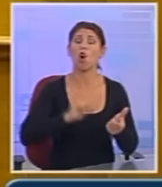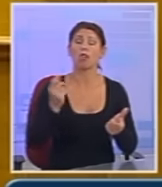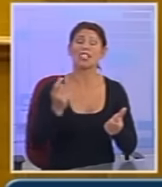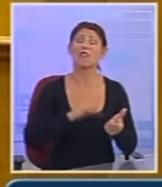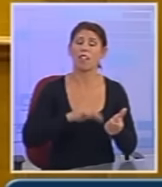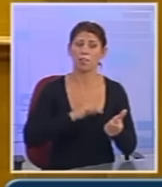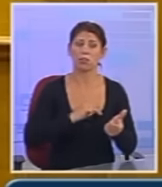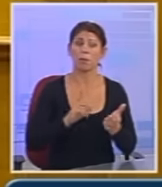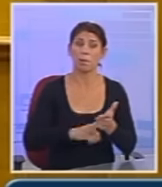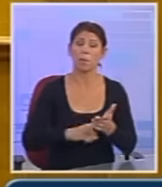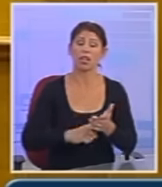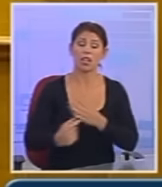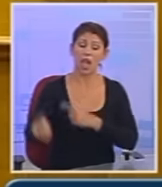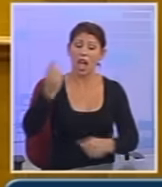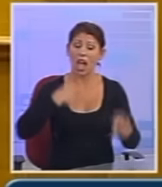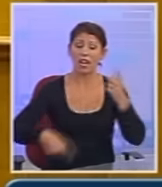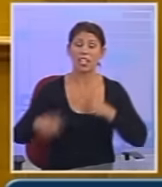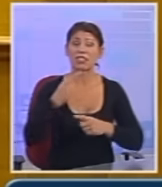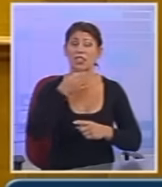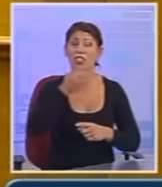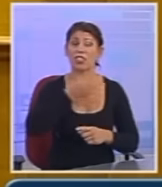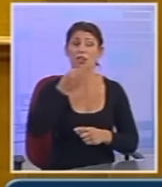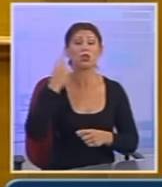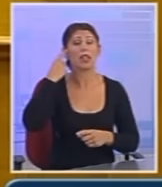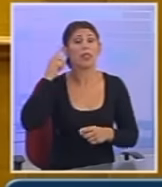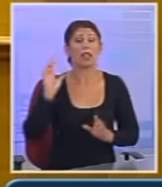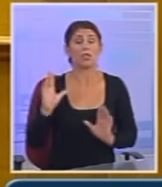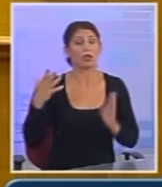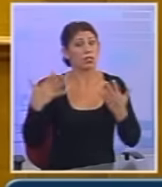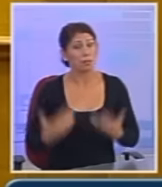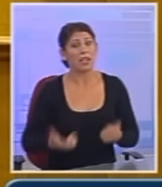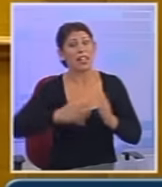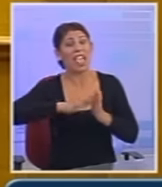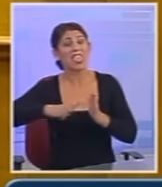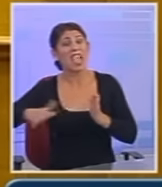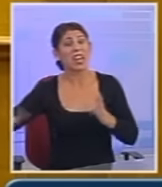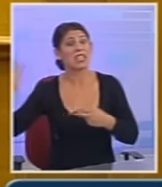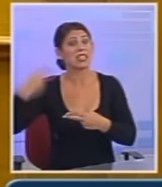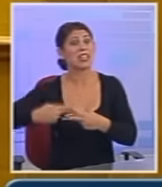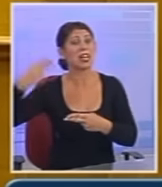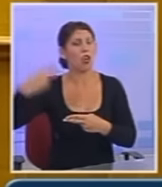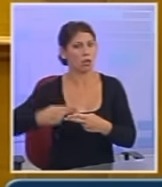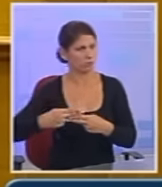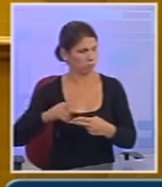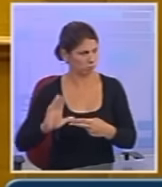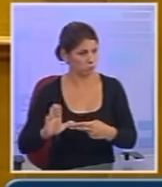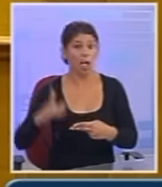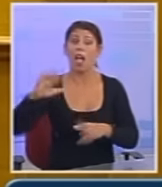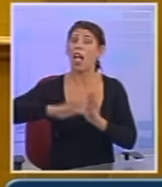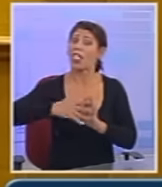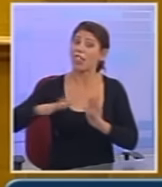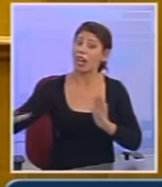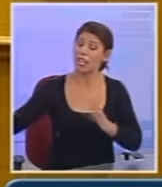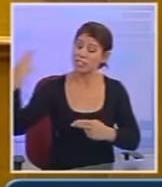ανακαλέσει άμεσα τη δήλωσή του για άγνοια σε ό,τι αφορά την ύπαρξη θαλασσίων συνόρων. Θαλάσσια σύνορα υπάρχουν